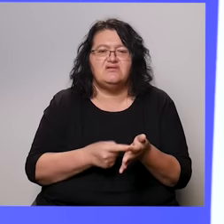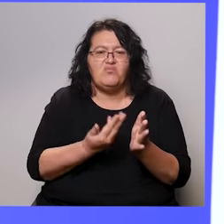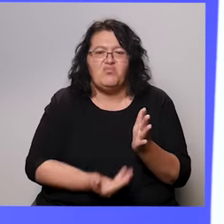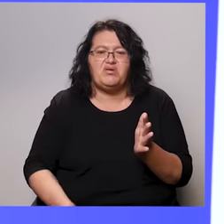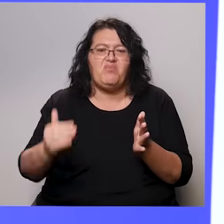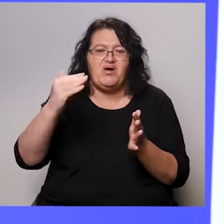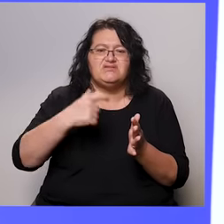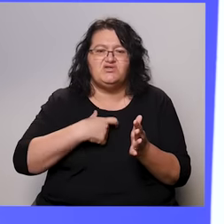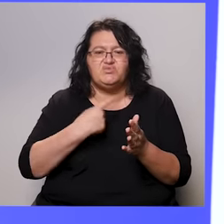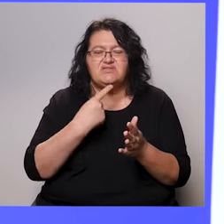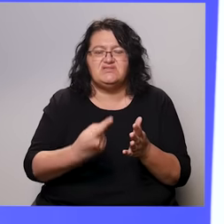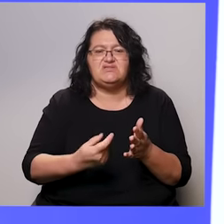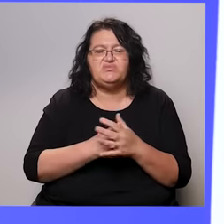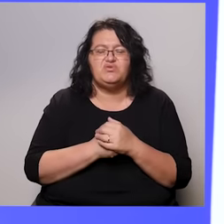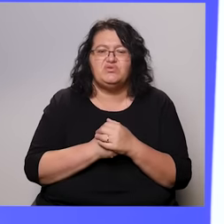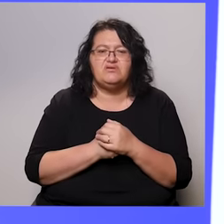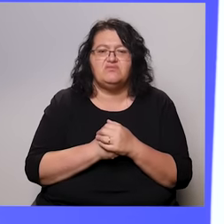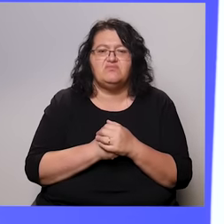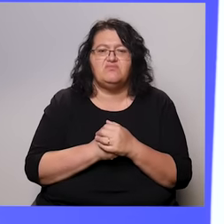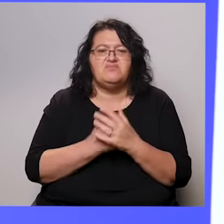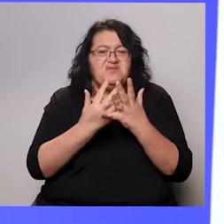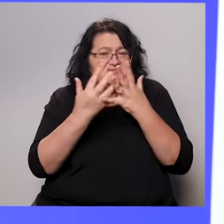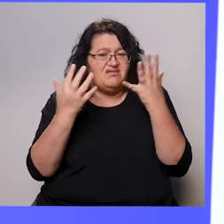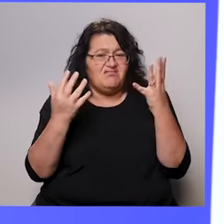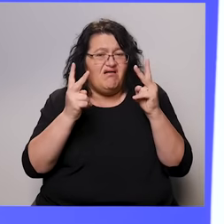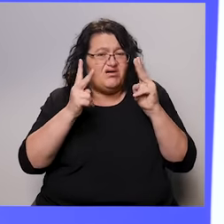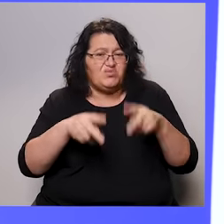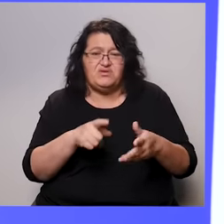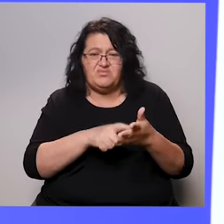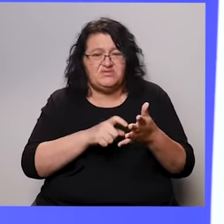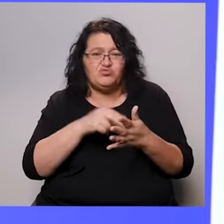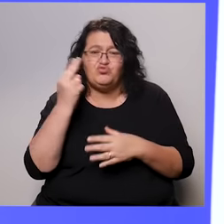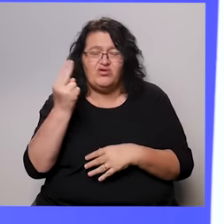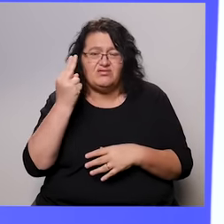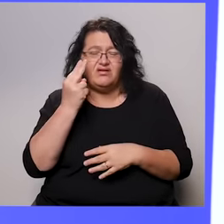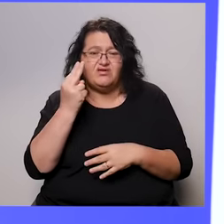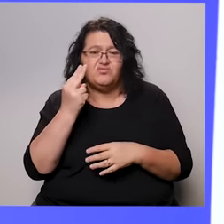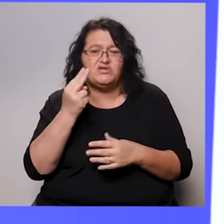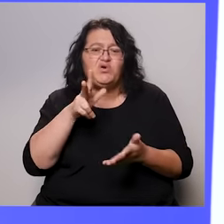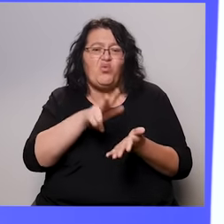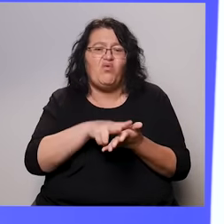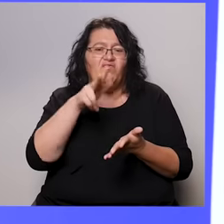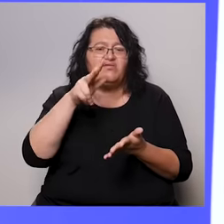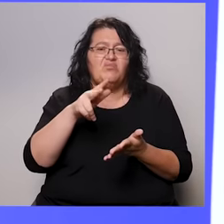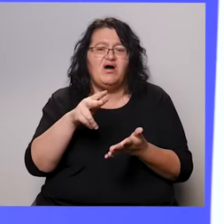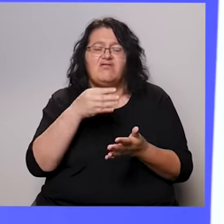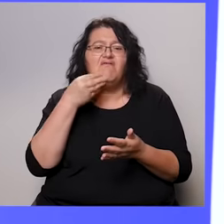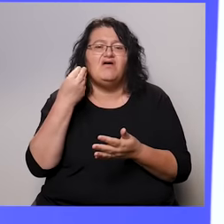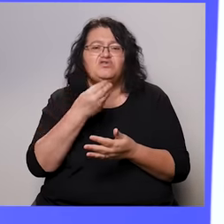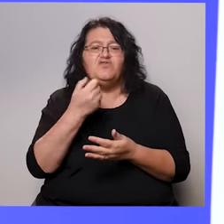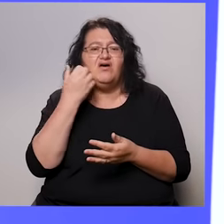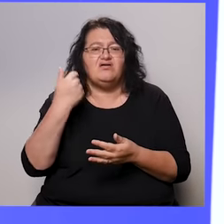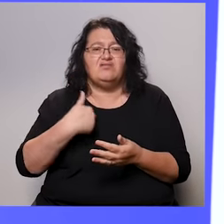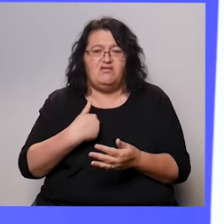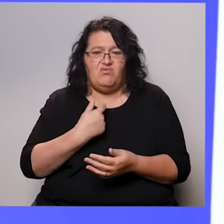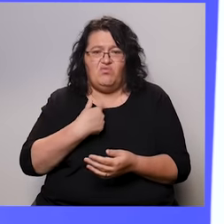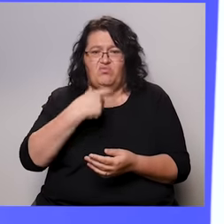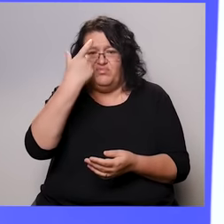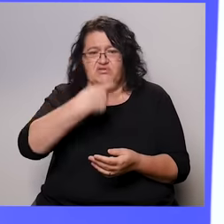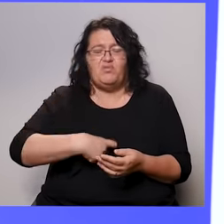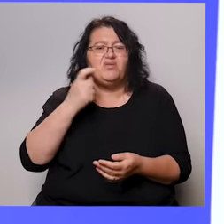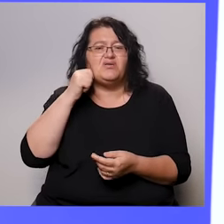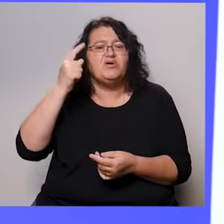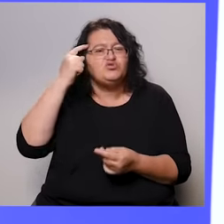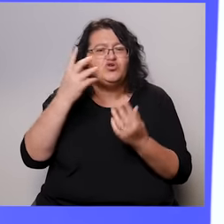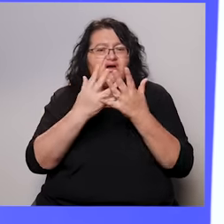dacă aș putea să spun așa. Nu, e clară treaba. Nu trebuie să ceri de la Dumnezeu o confirmare la ceva când tu, ca și bărbat, o